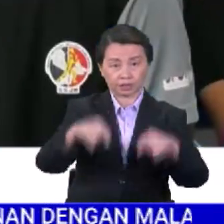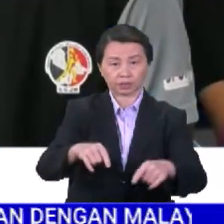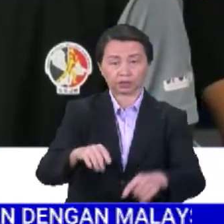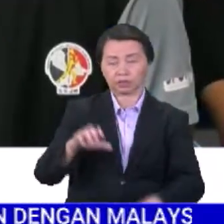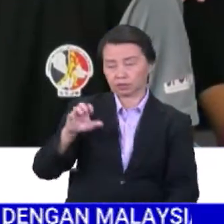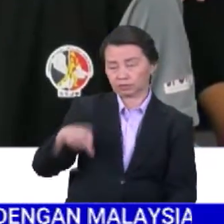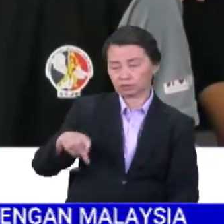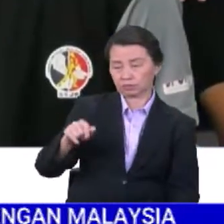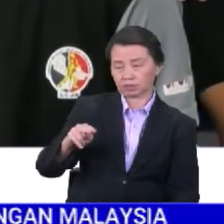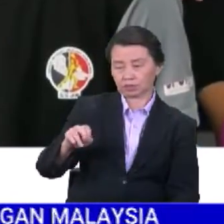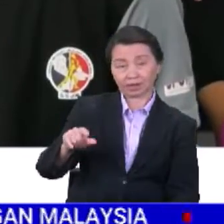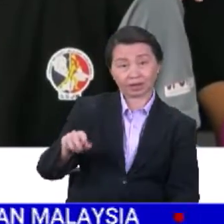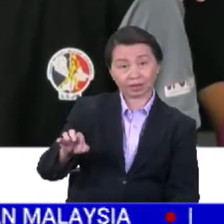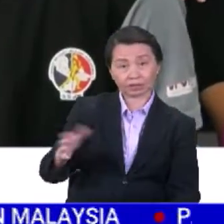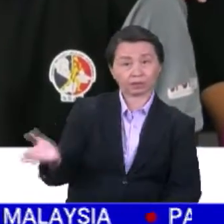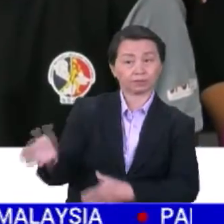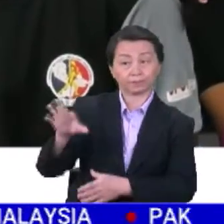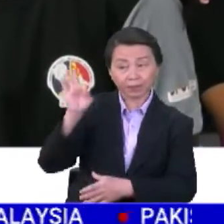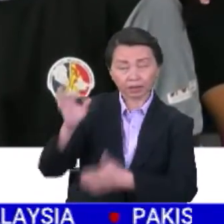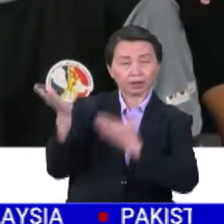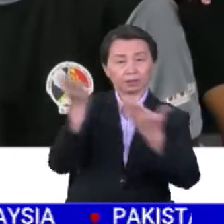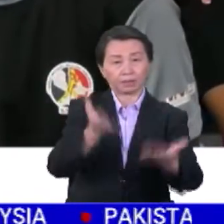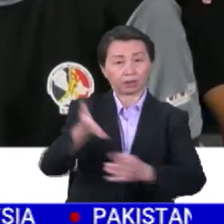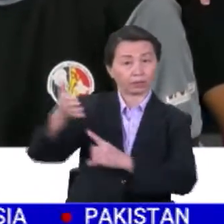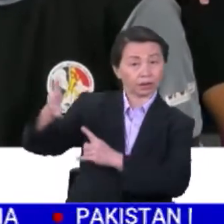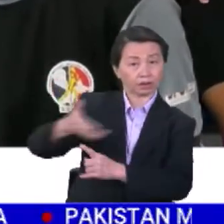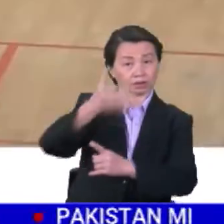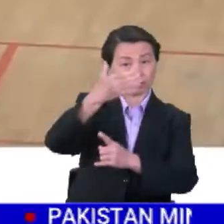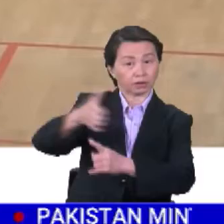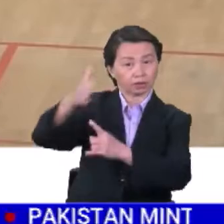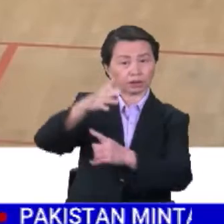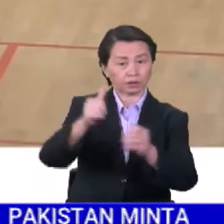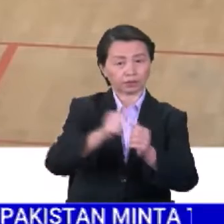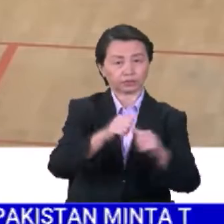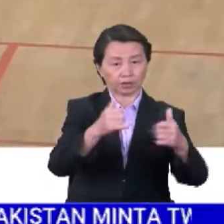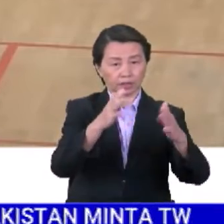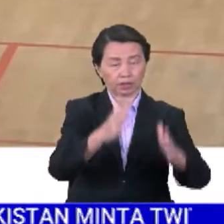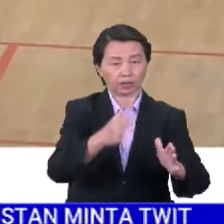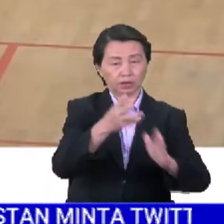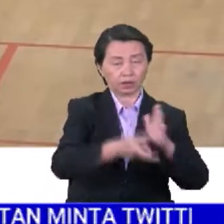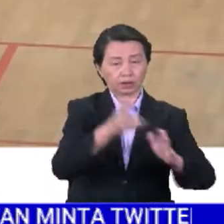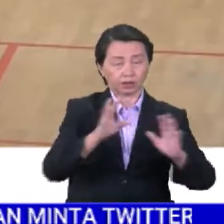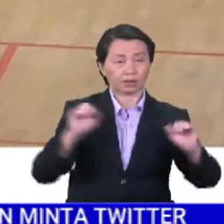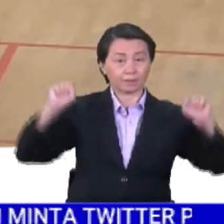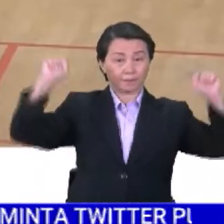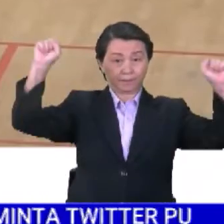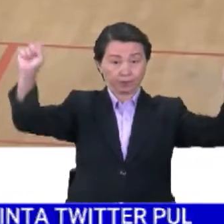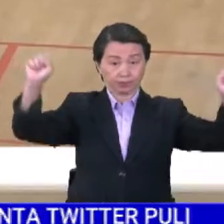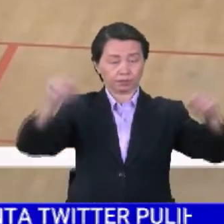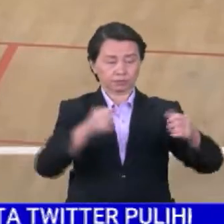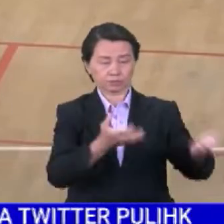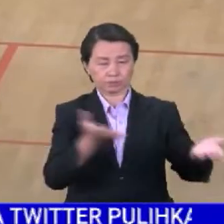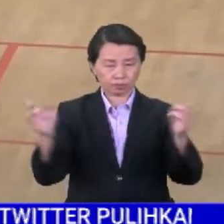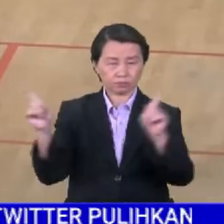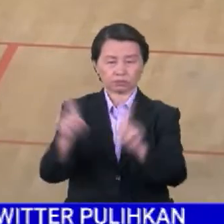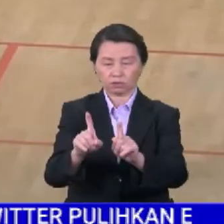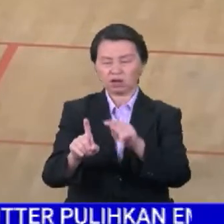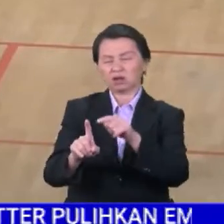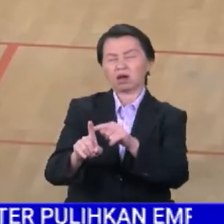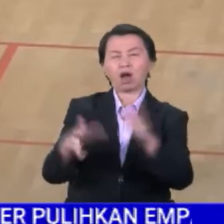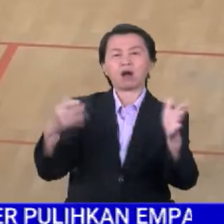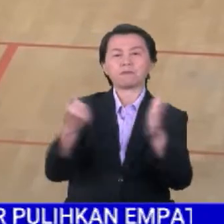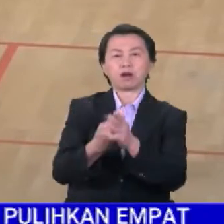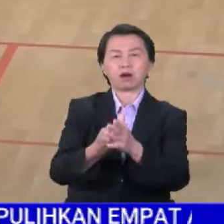sanggar yang dipilih sebagai pembawa jalur Gemilang kesukaan engkau well bersama atlet paulista ngebon ibunya gastin dilaporkan mengalami